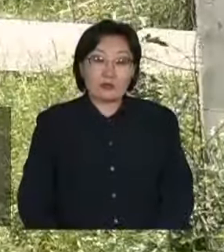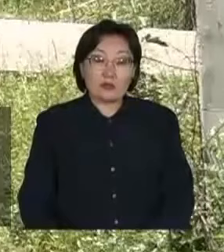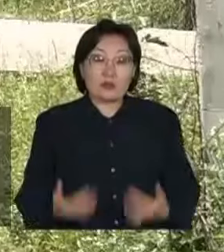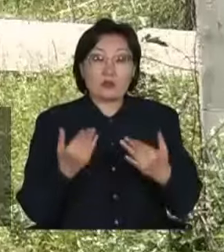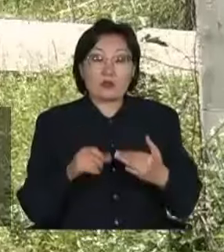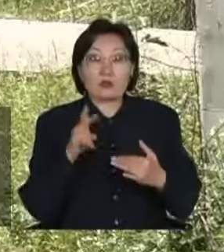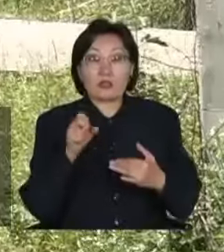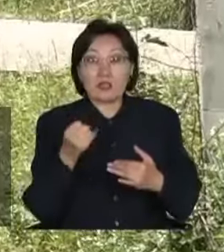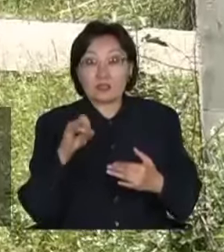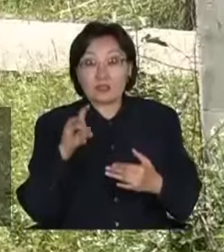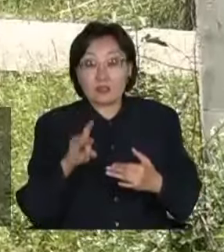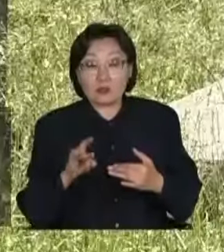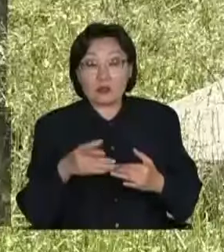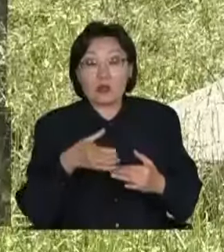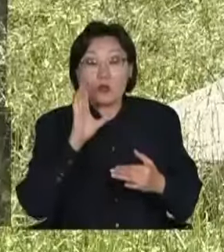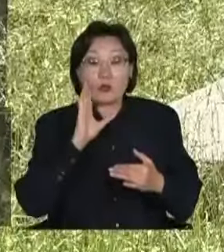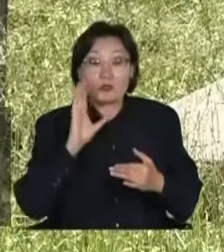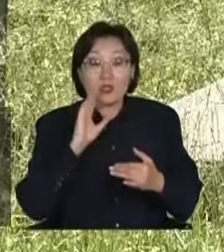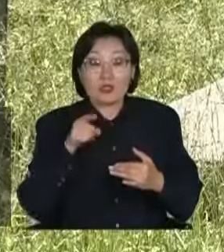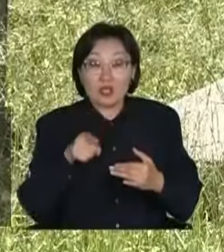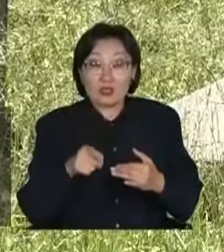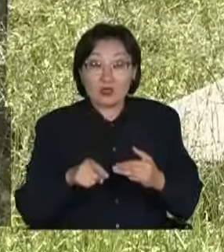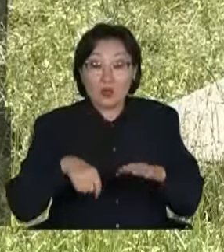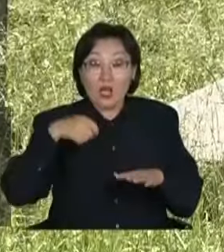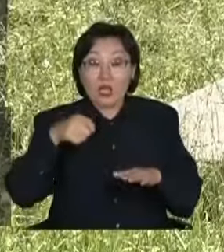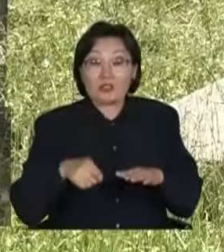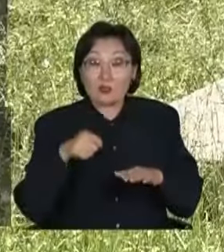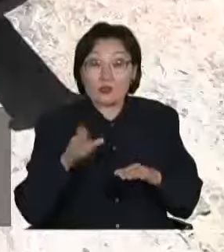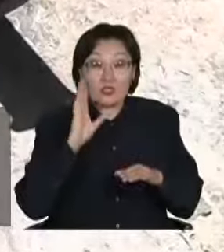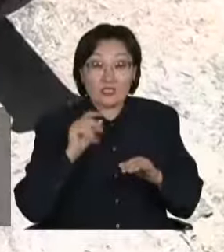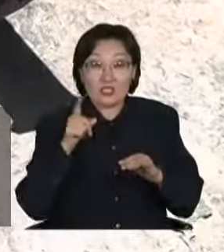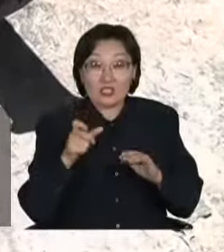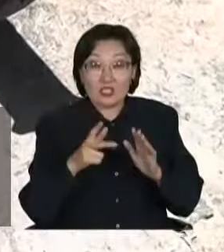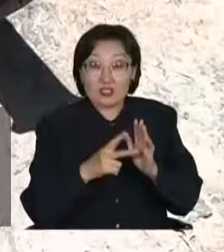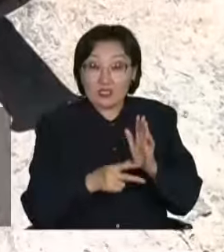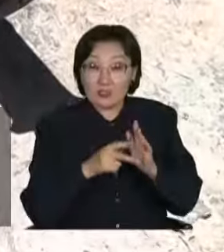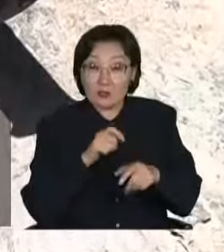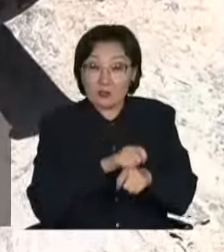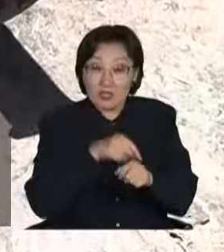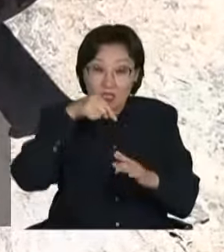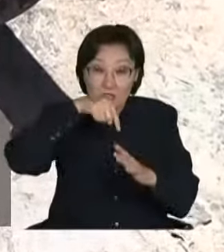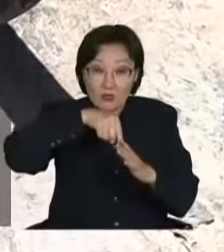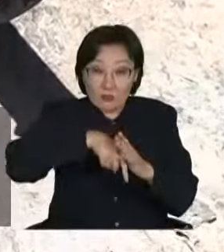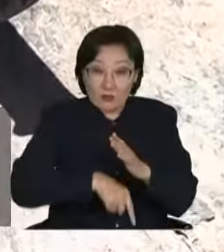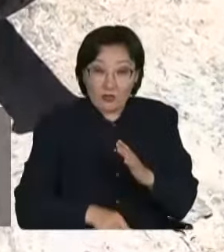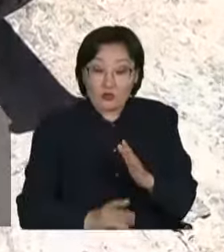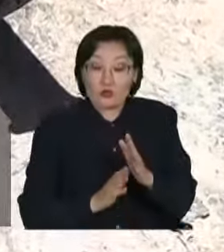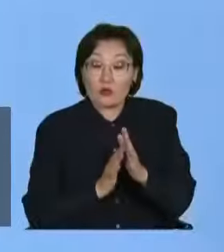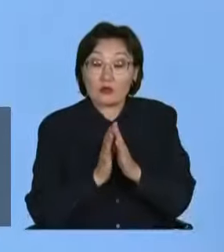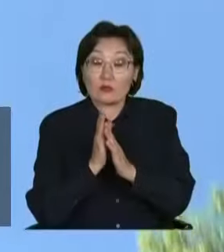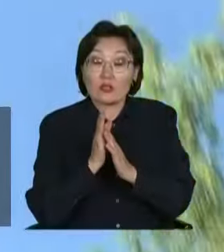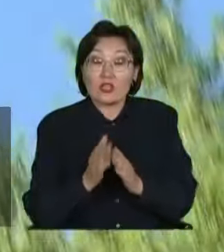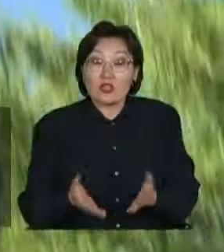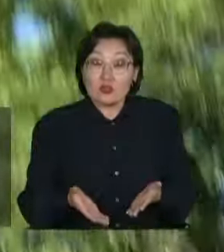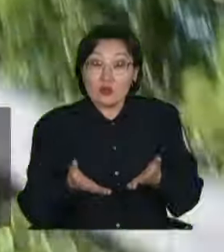Бұл қайнарлықтардың ауыз су алып отырған жалғыз құдығы. Артезиан суы 280 метр тереңдіктен келіп су мұнарасына жиналады екен. Ал оның